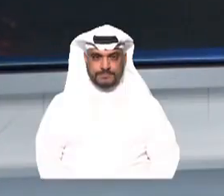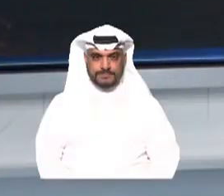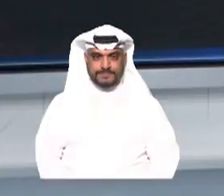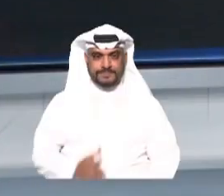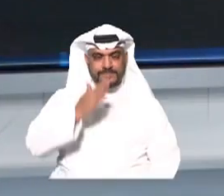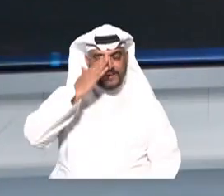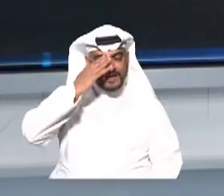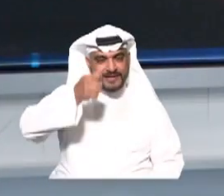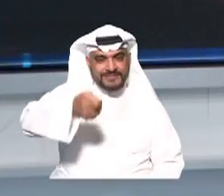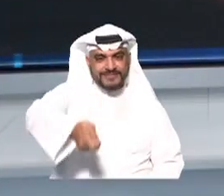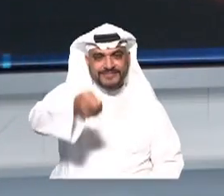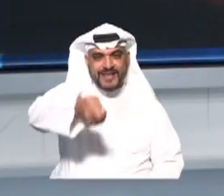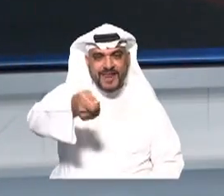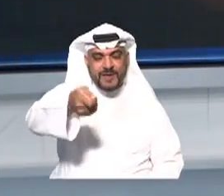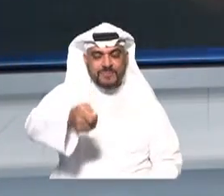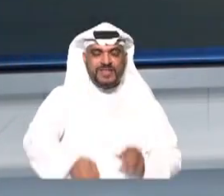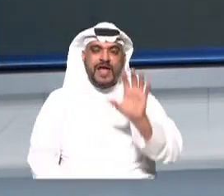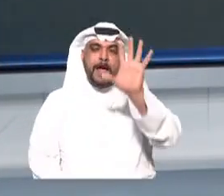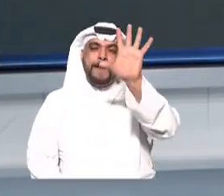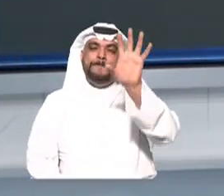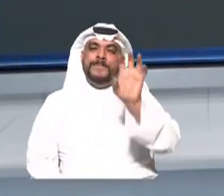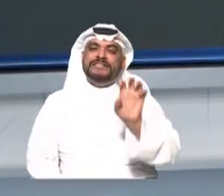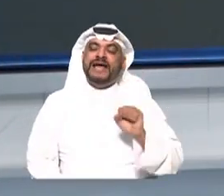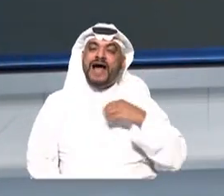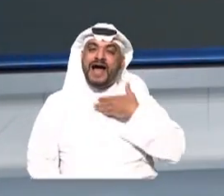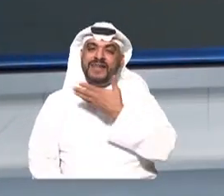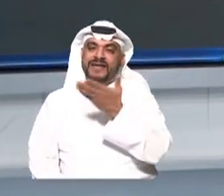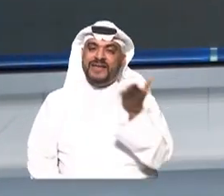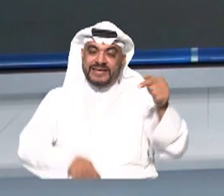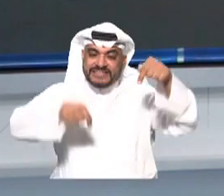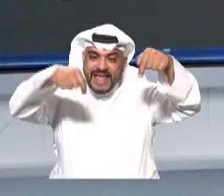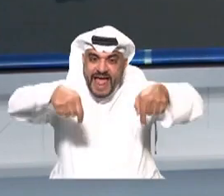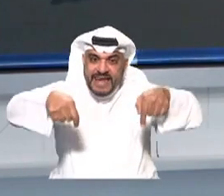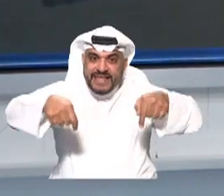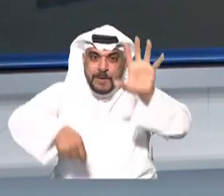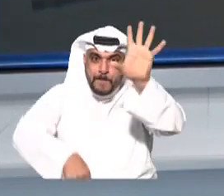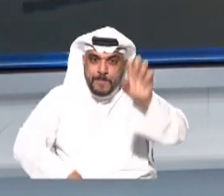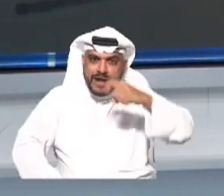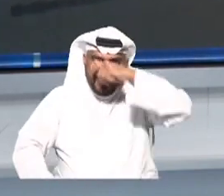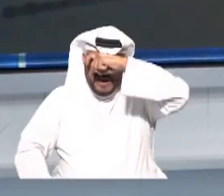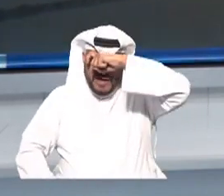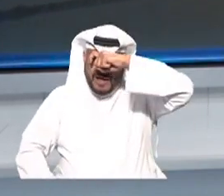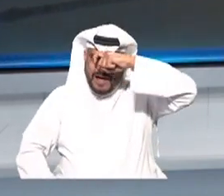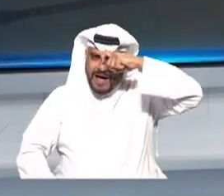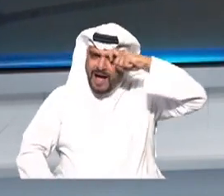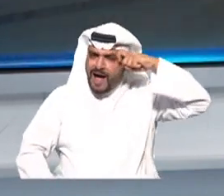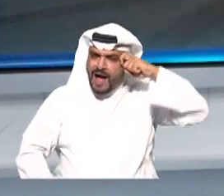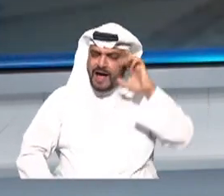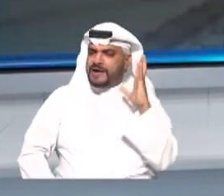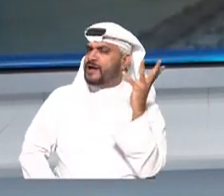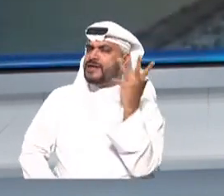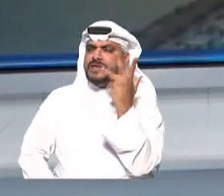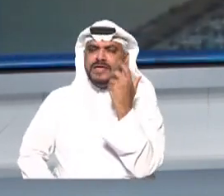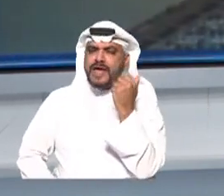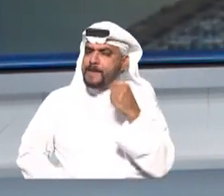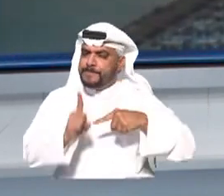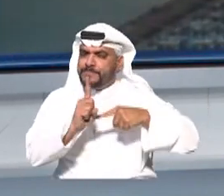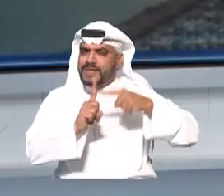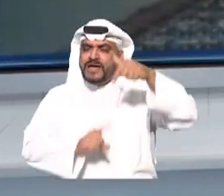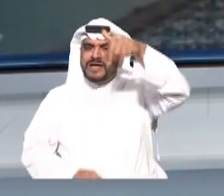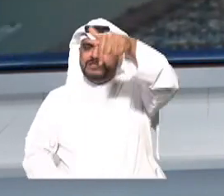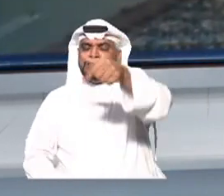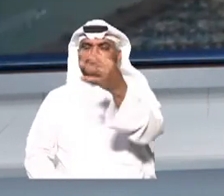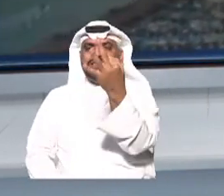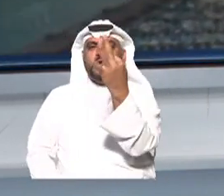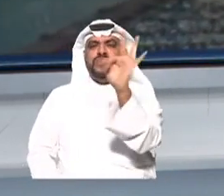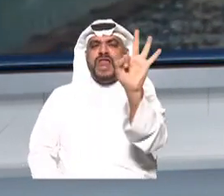نمسي عليكم بالخير أعزائي المشاهدين. الأجواء الحالية أجواء حارة، وتصل درجات الحرارة حاليا على معظم المناطق البرية ما بين 36